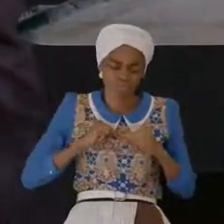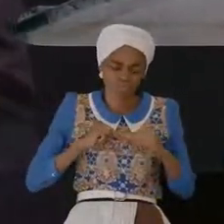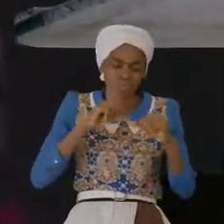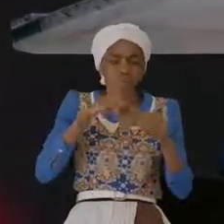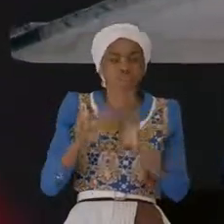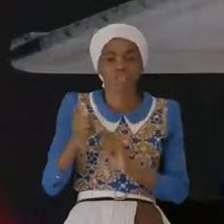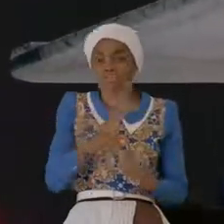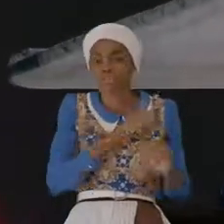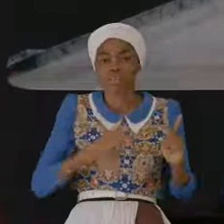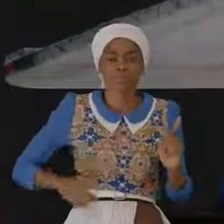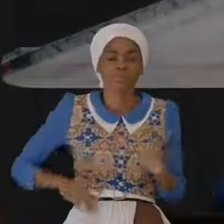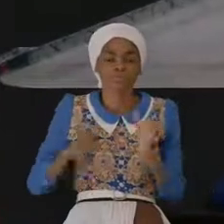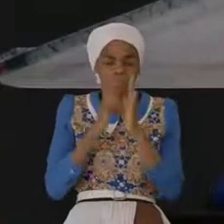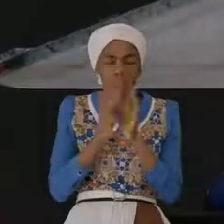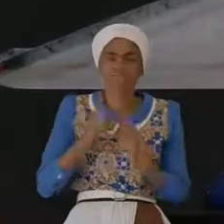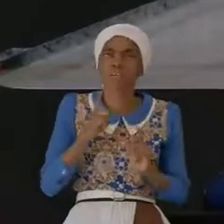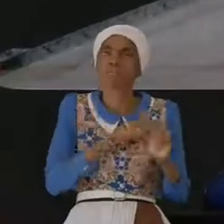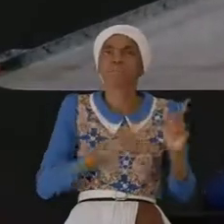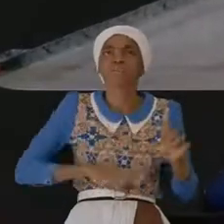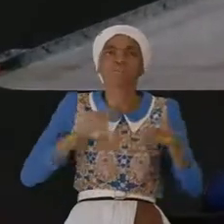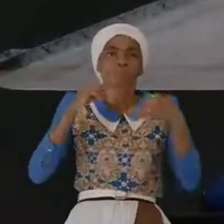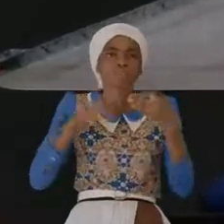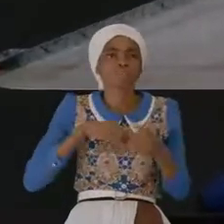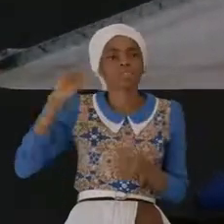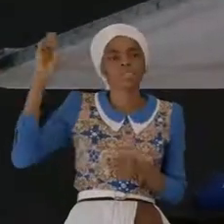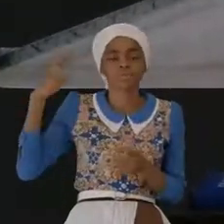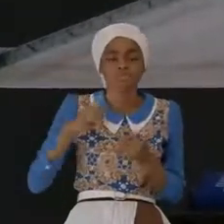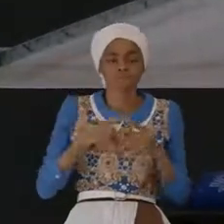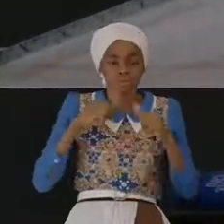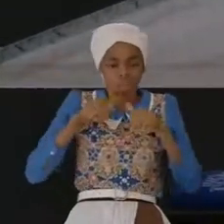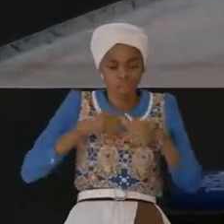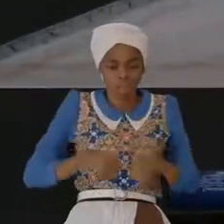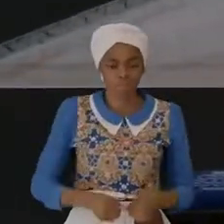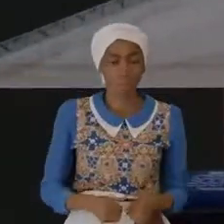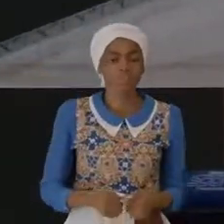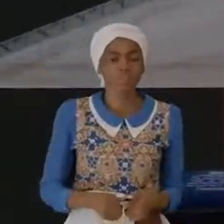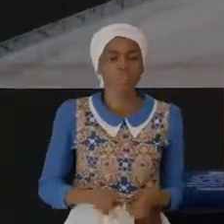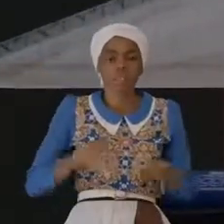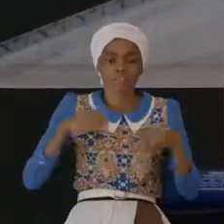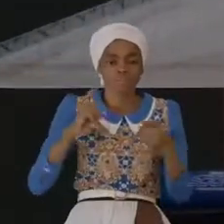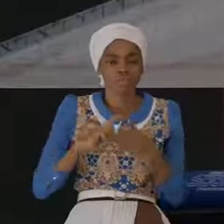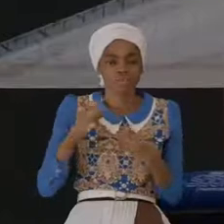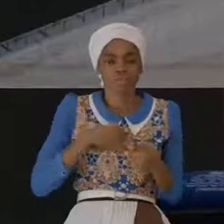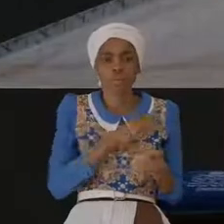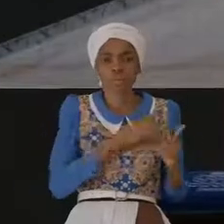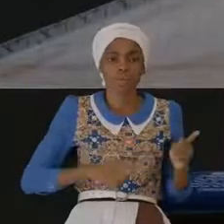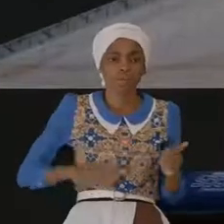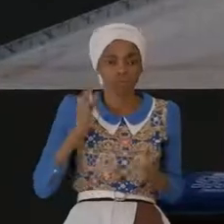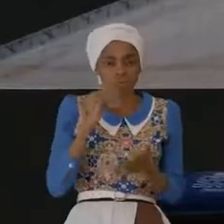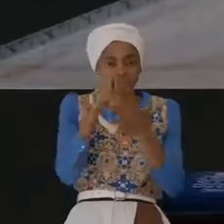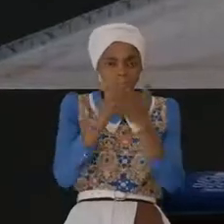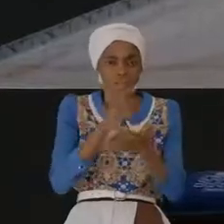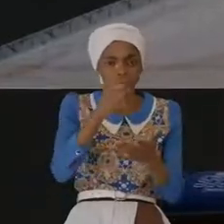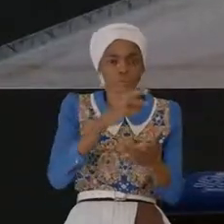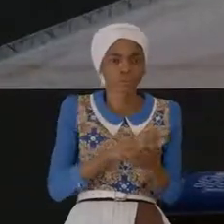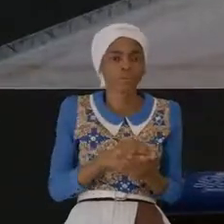Seigneur. Parle au Seigneur que la grâce pour demeurer, la grâce pour rester, accorde-moi cela. Et le Seigneur va t'aider. Il